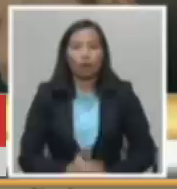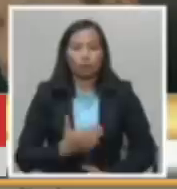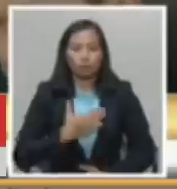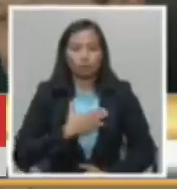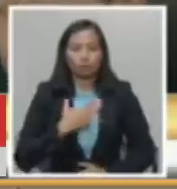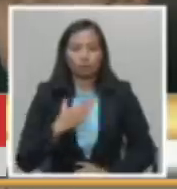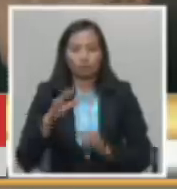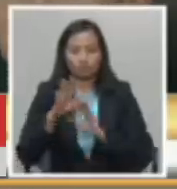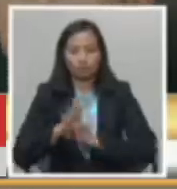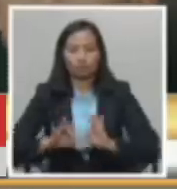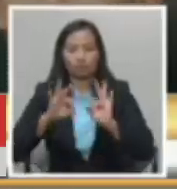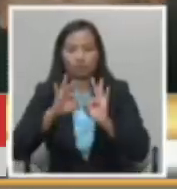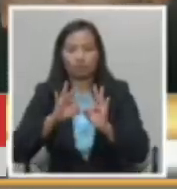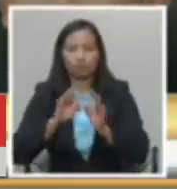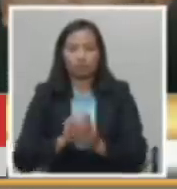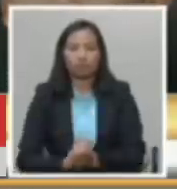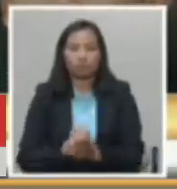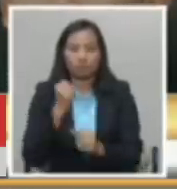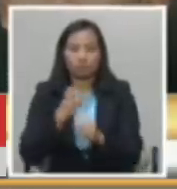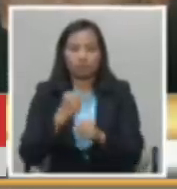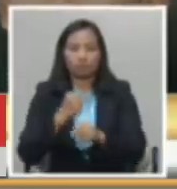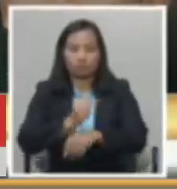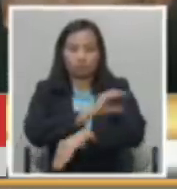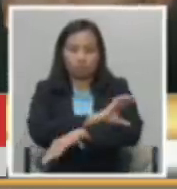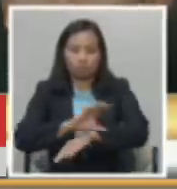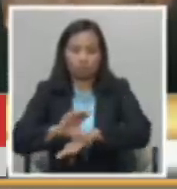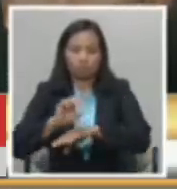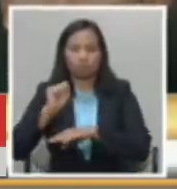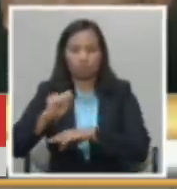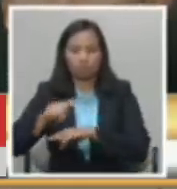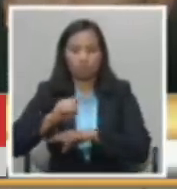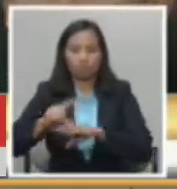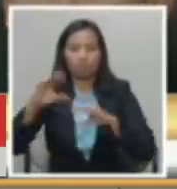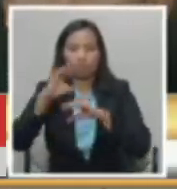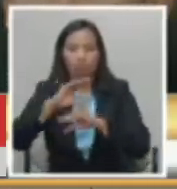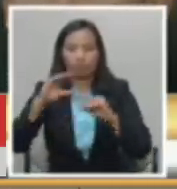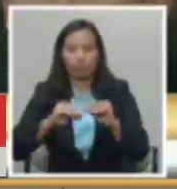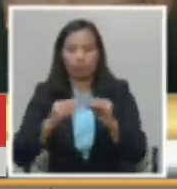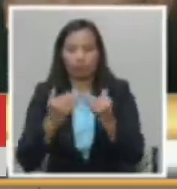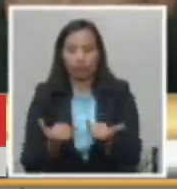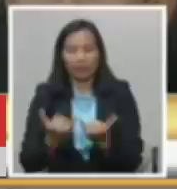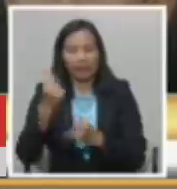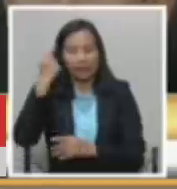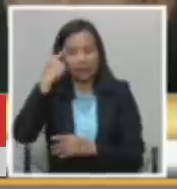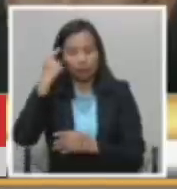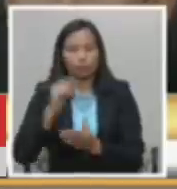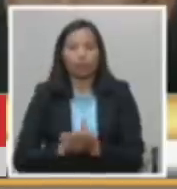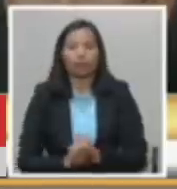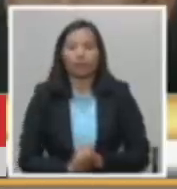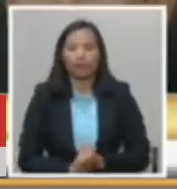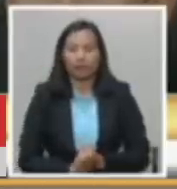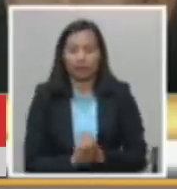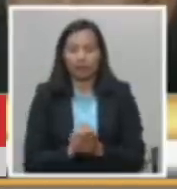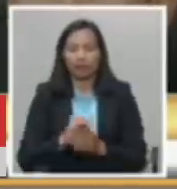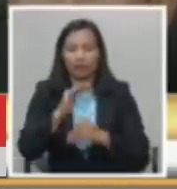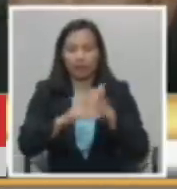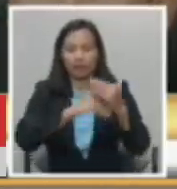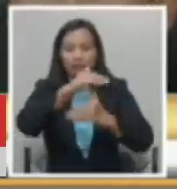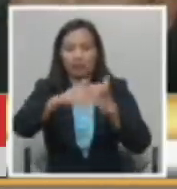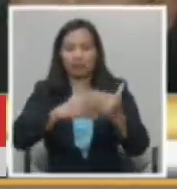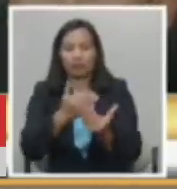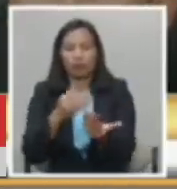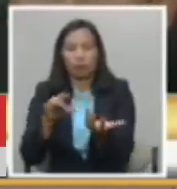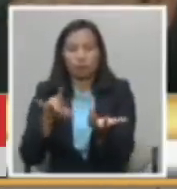ความจำเป็นสำหรับการทำรถไฟความเร็วสูงโครงการนี้และก็คิดว่านี่คือการพัฒนาศักยภ